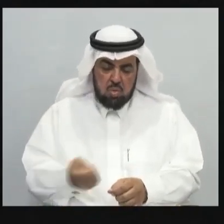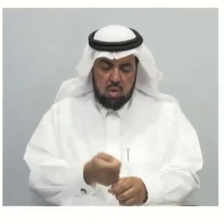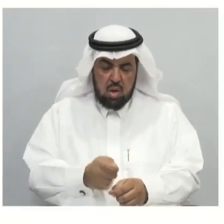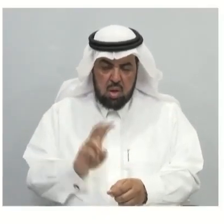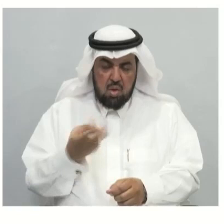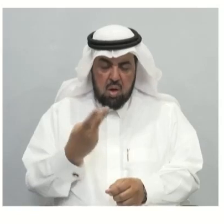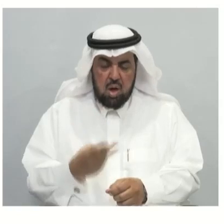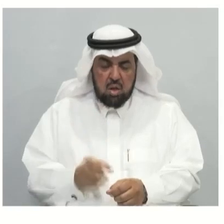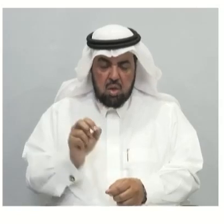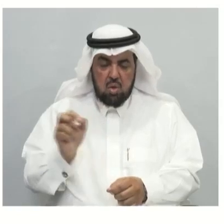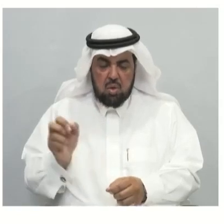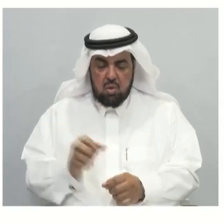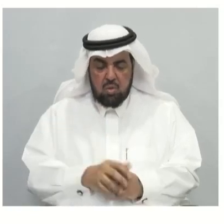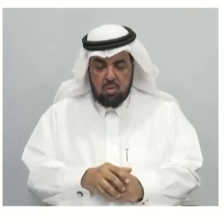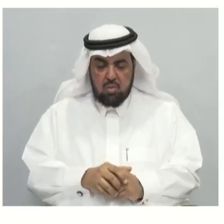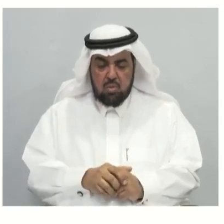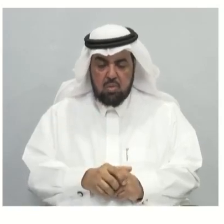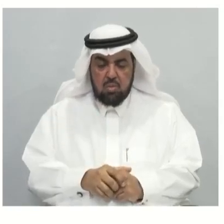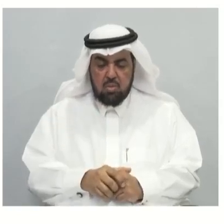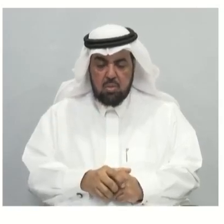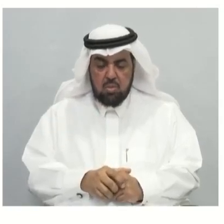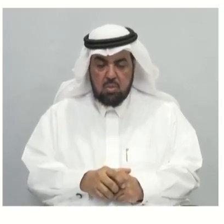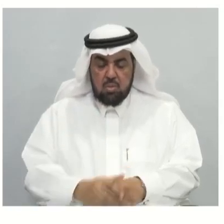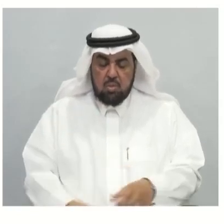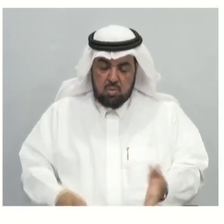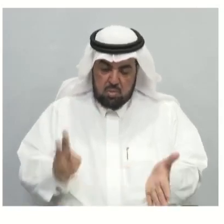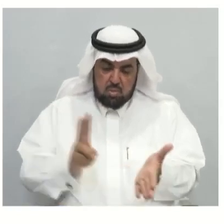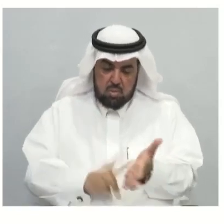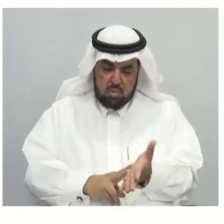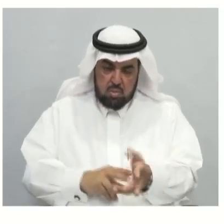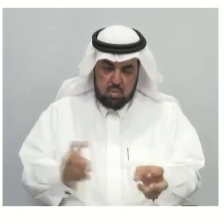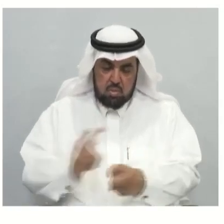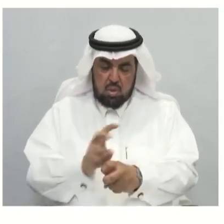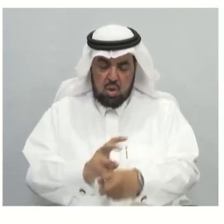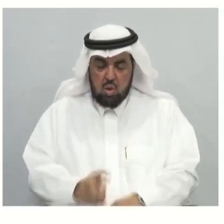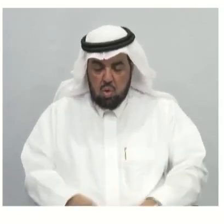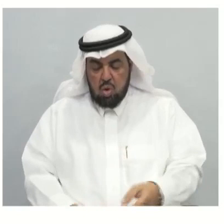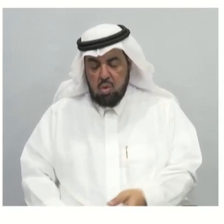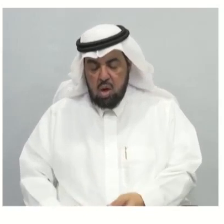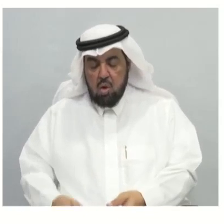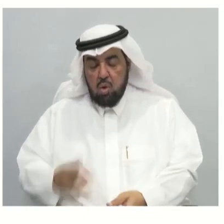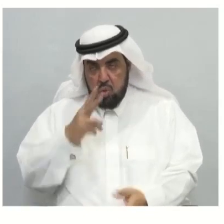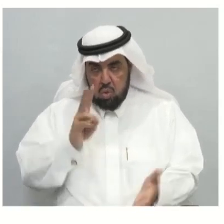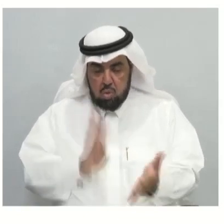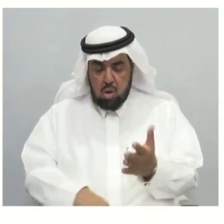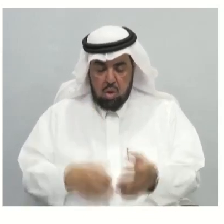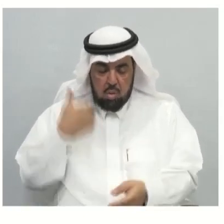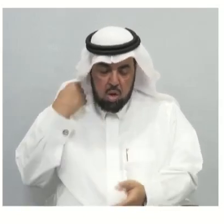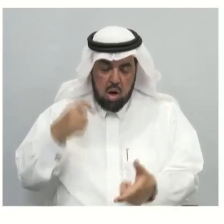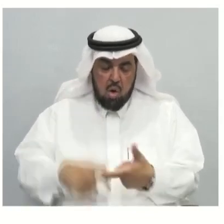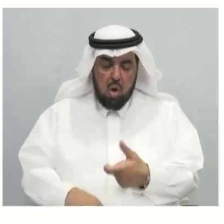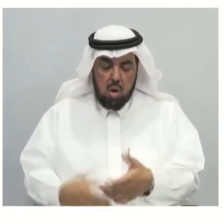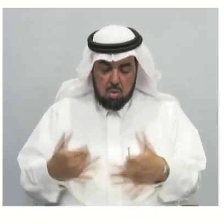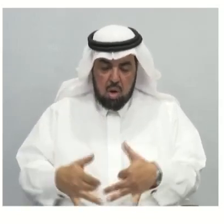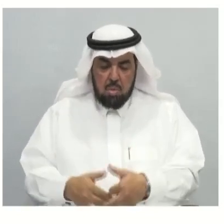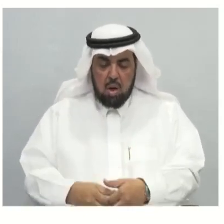12 نقطه رساله البريد الالكتروني الرسميه كن حذرا من الروابط المعطله والمرفقات المفقوده